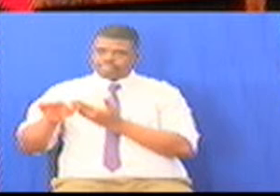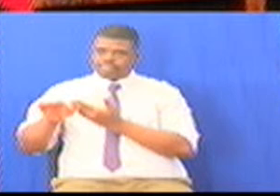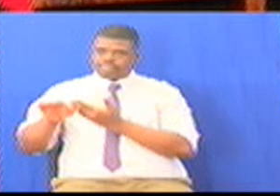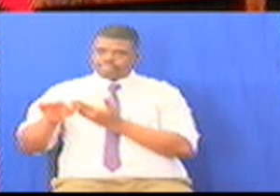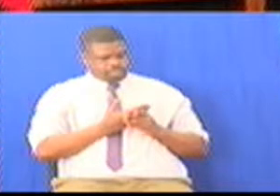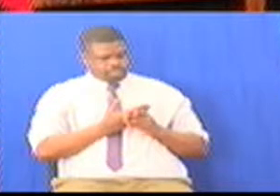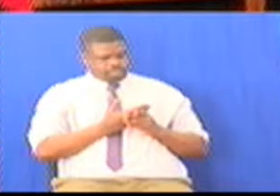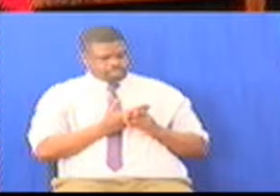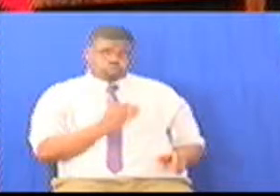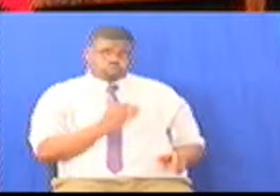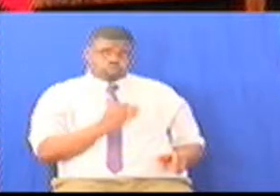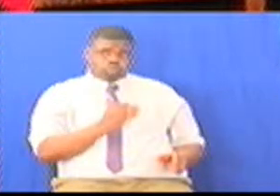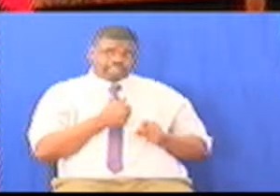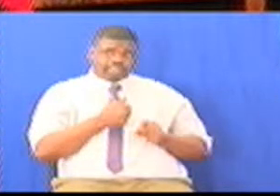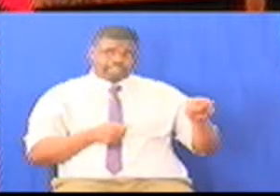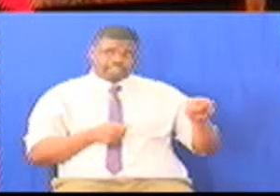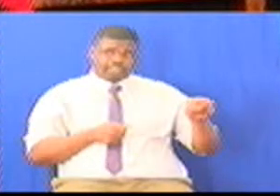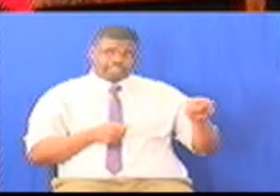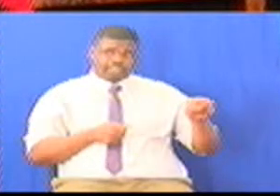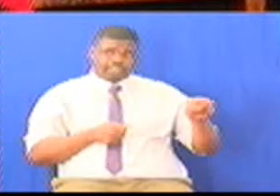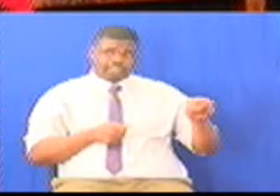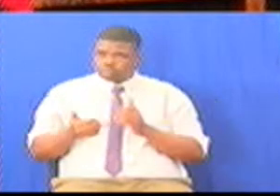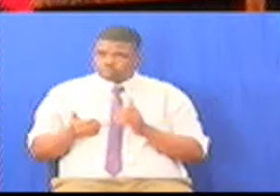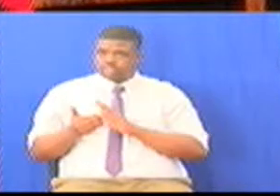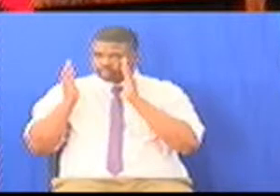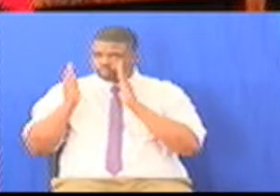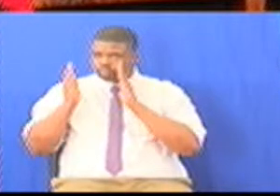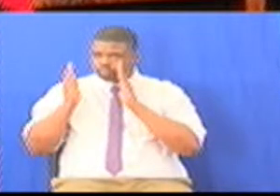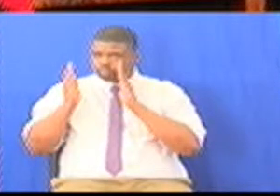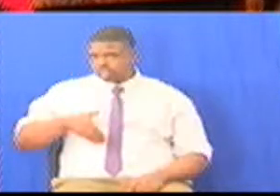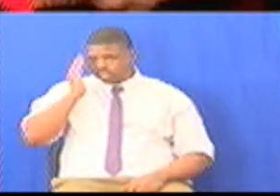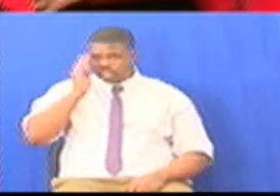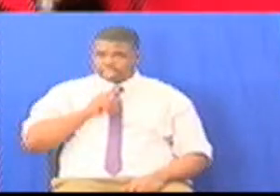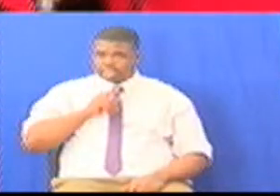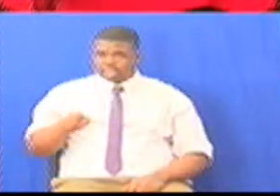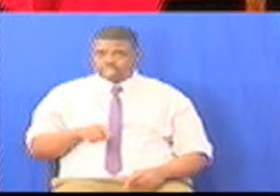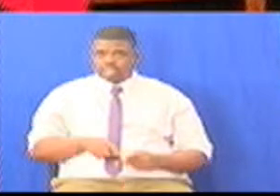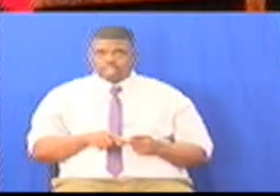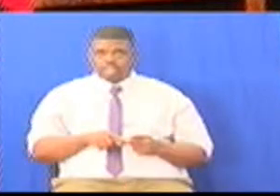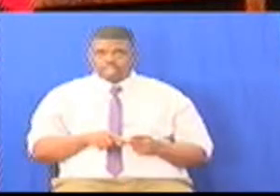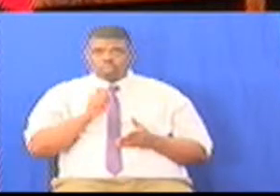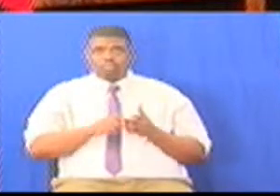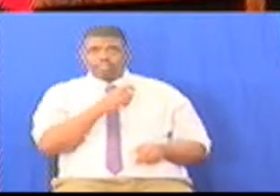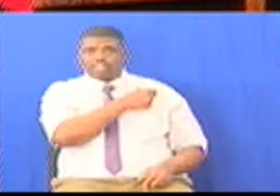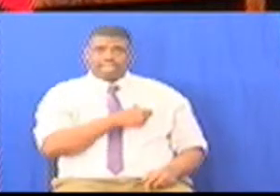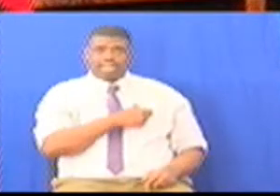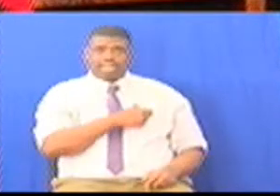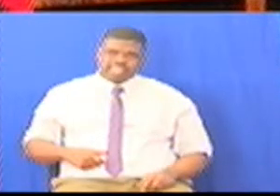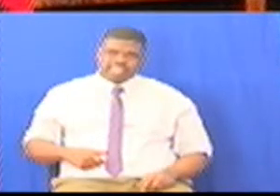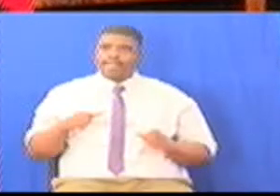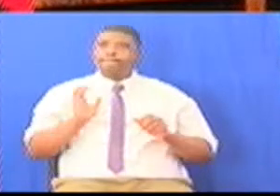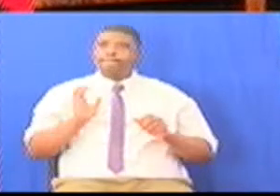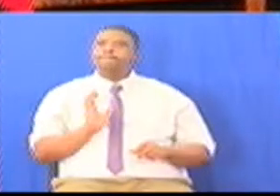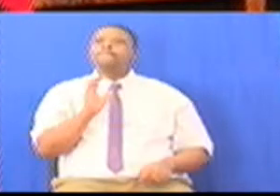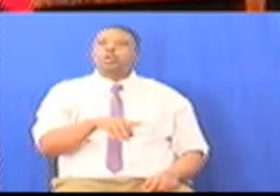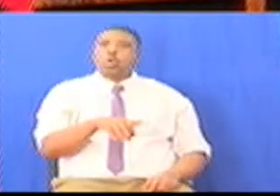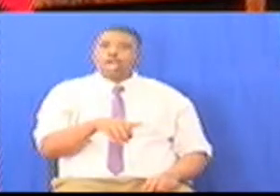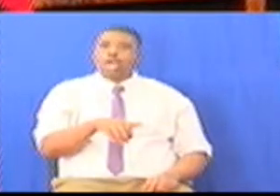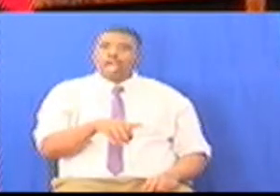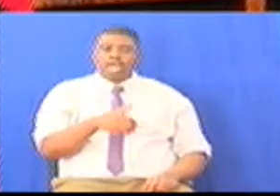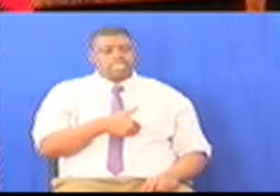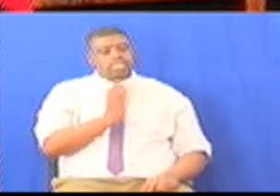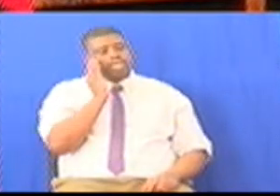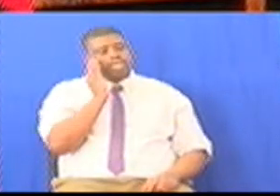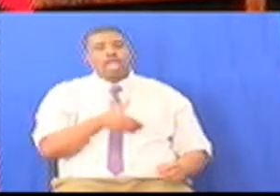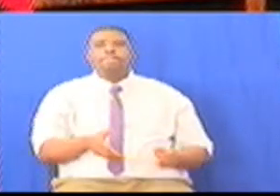Ofisi ya Mwanasheria Mkuu wa Serikali, Ofisi ya Rais Tawala za Mikoa na Serikali za Mitaa.